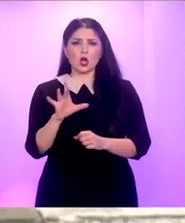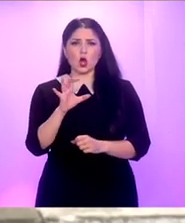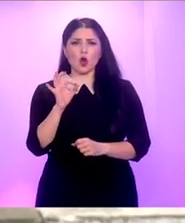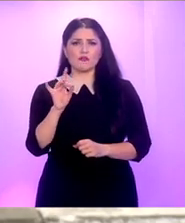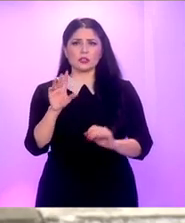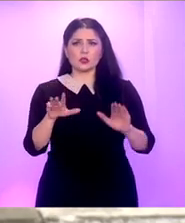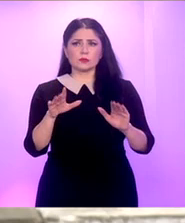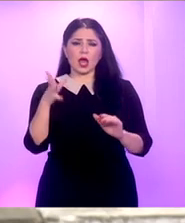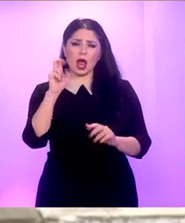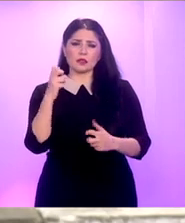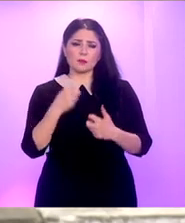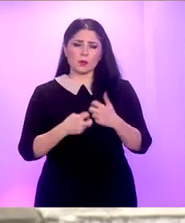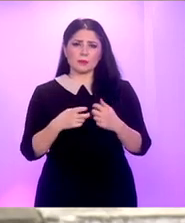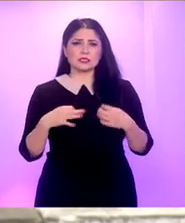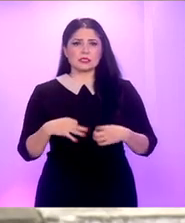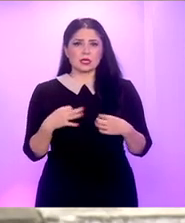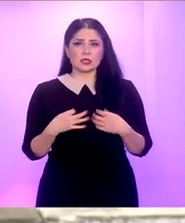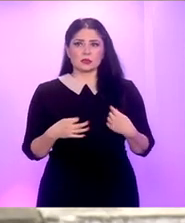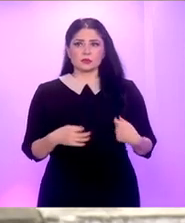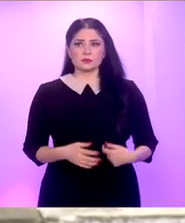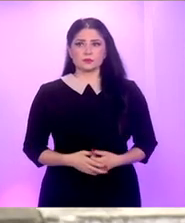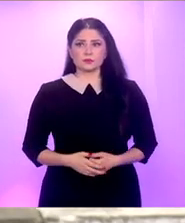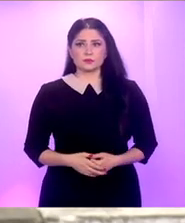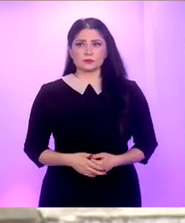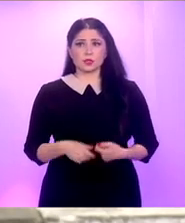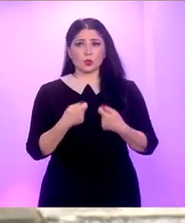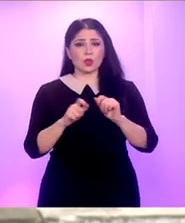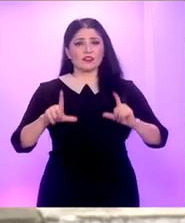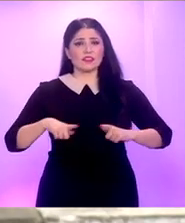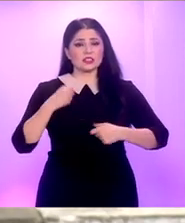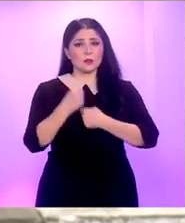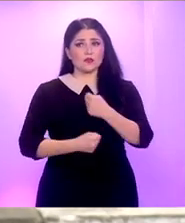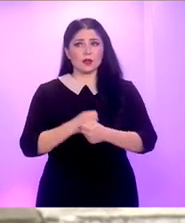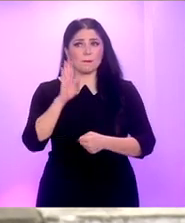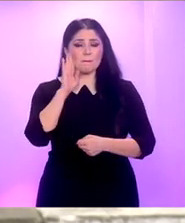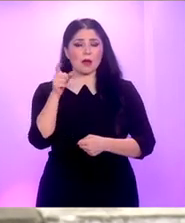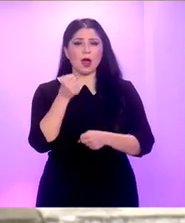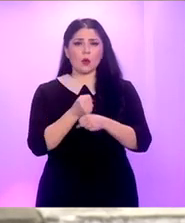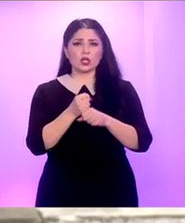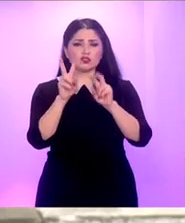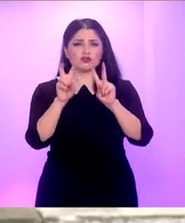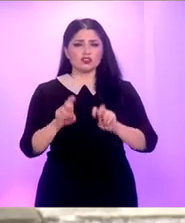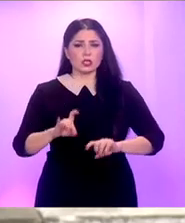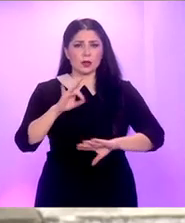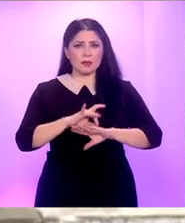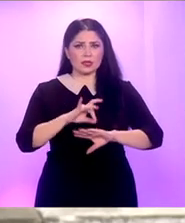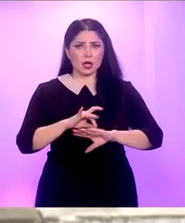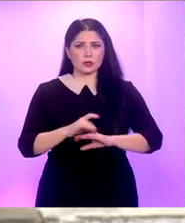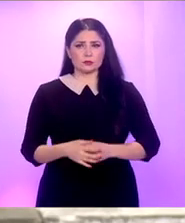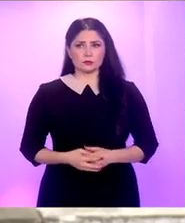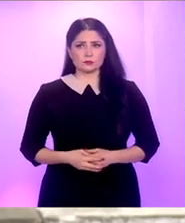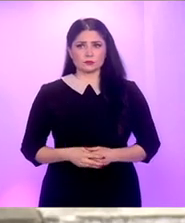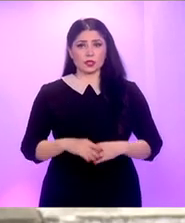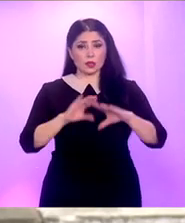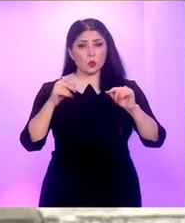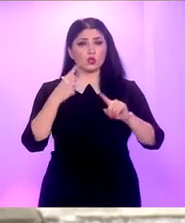ci din cauza unei alte afecțiuni. În toată viața sa profesională, mama a lucrat în cercetare medicală.